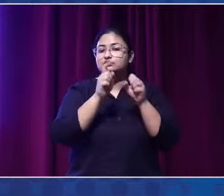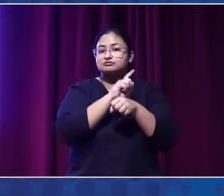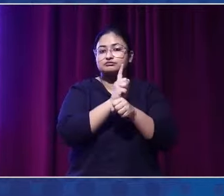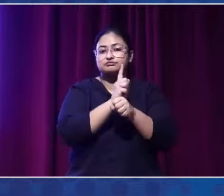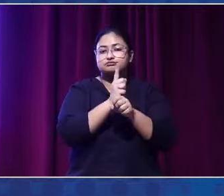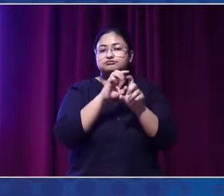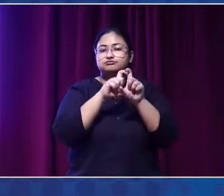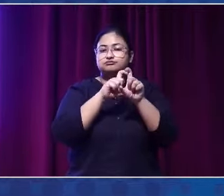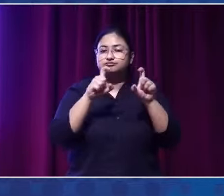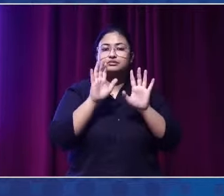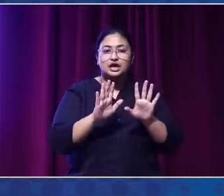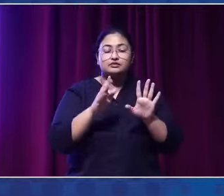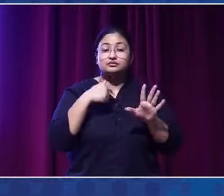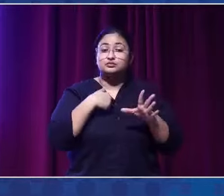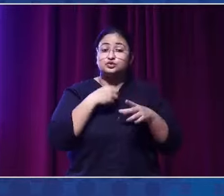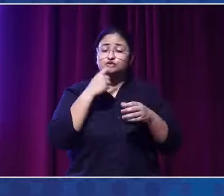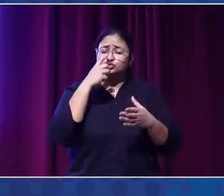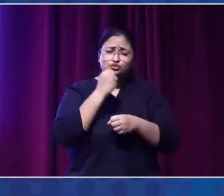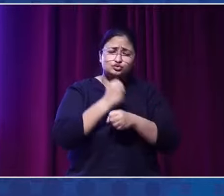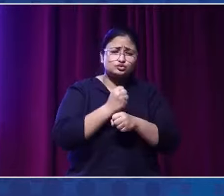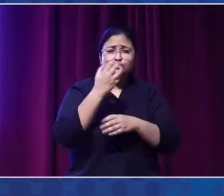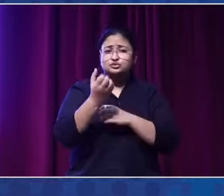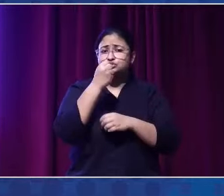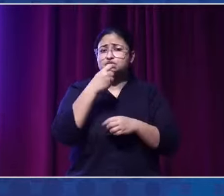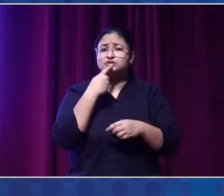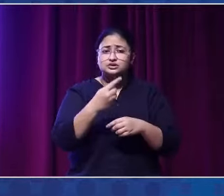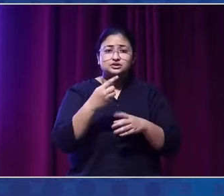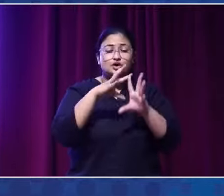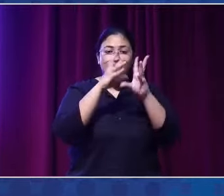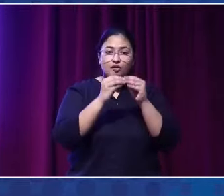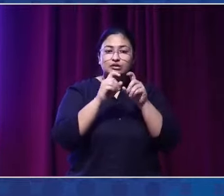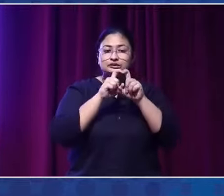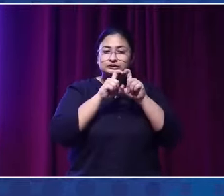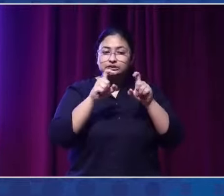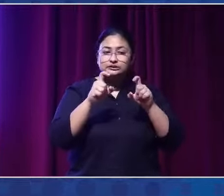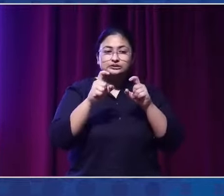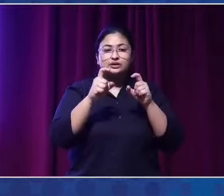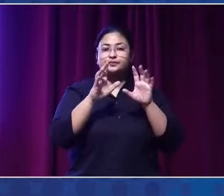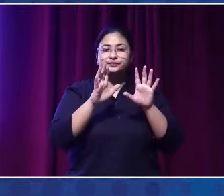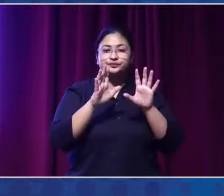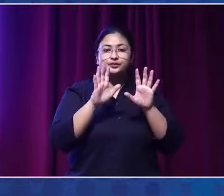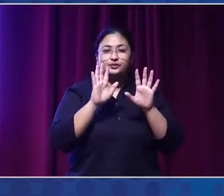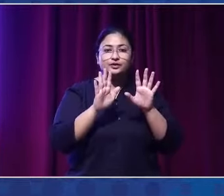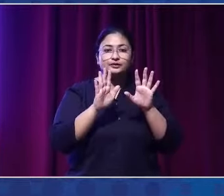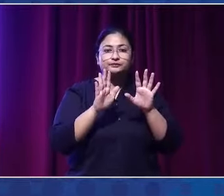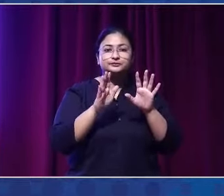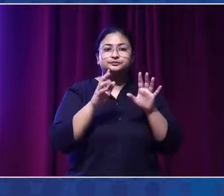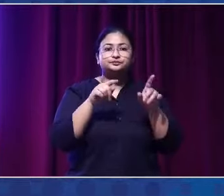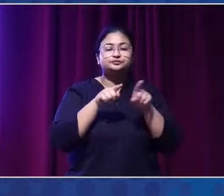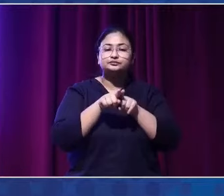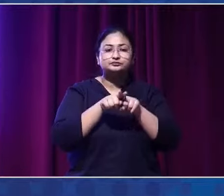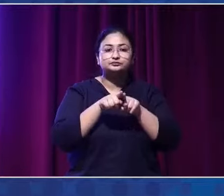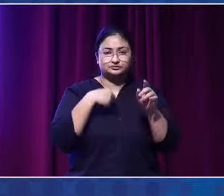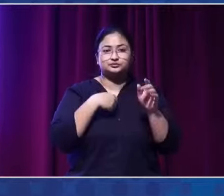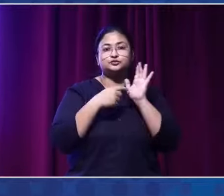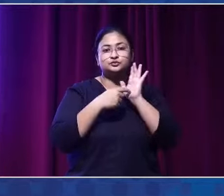दैट एंटायर काउंटिंग प्रोसेस इज एब्सोल्यूटली रोबस्ट. जैसे क्या है रोबस्टनेस दिखाते